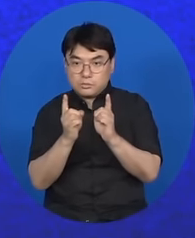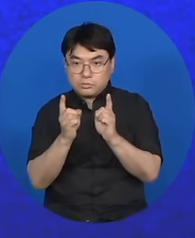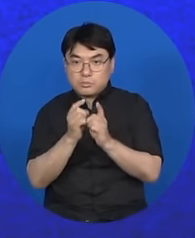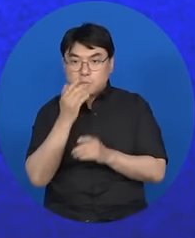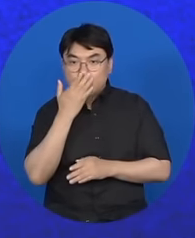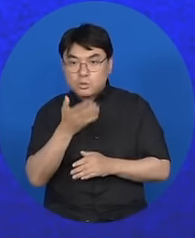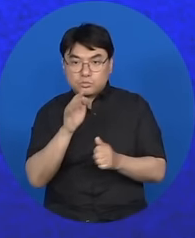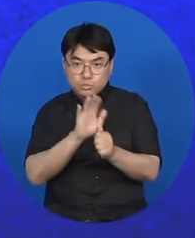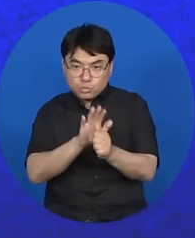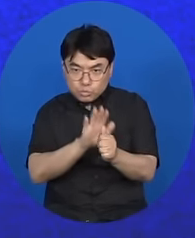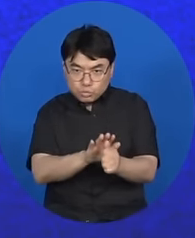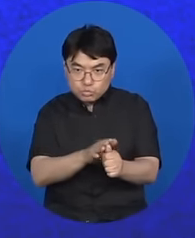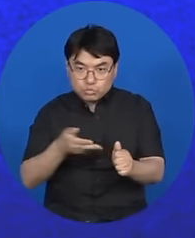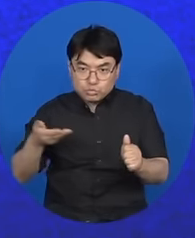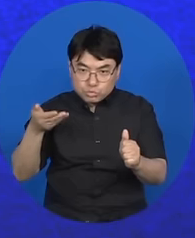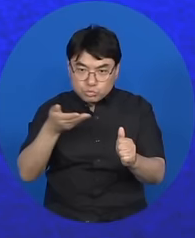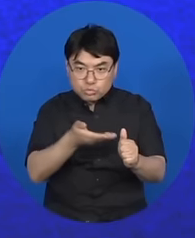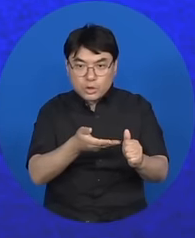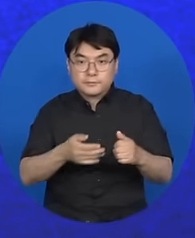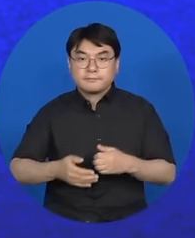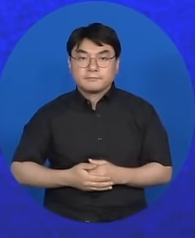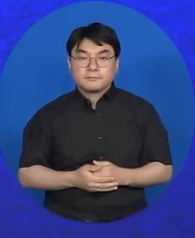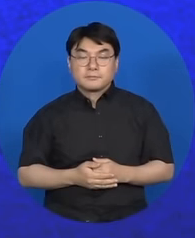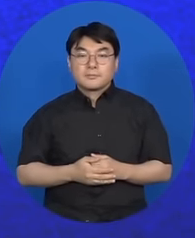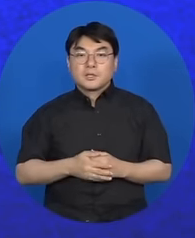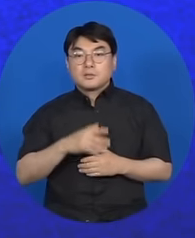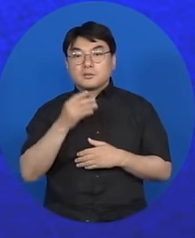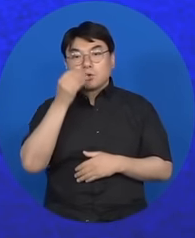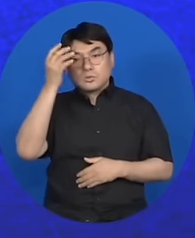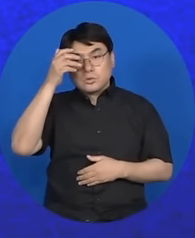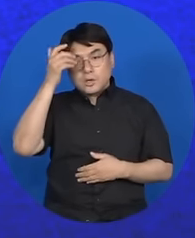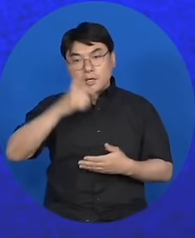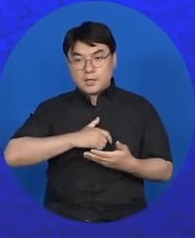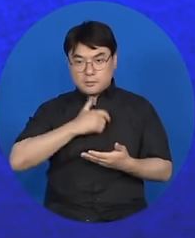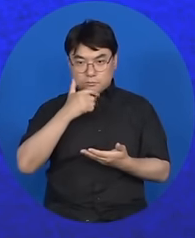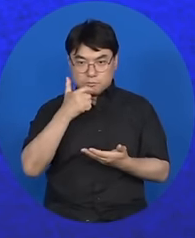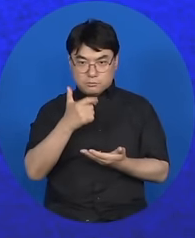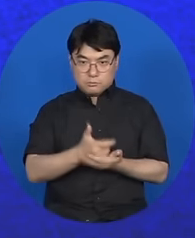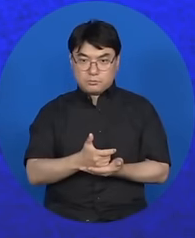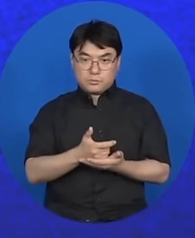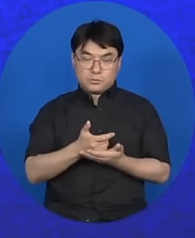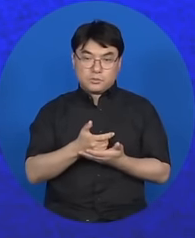하겠다라고 성령의 감동을 주신 것이죠. 그래서